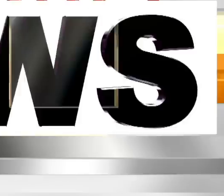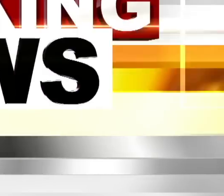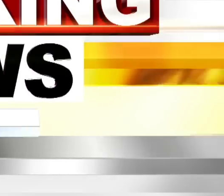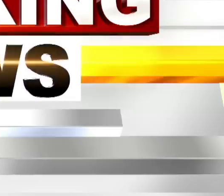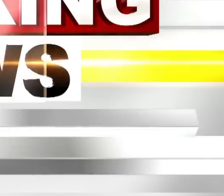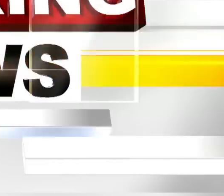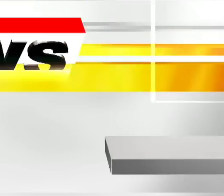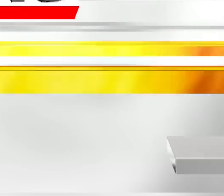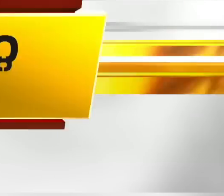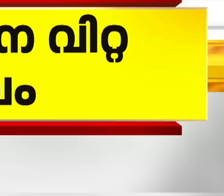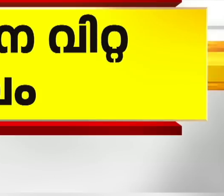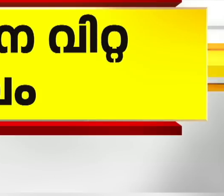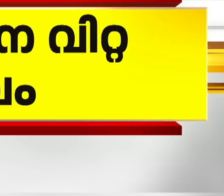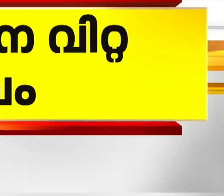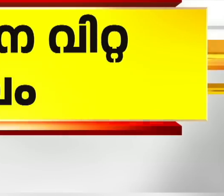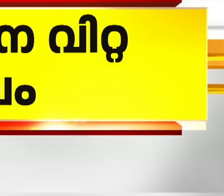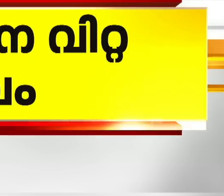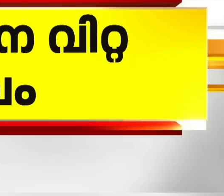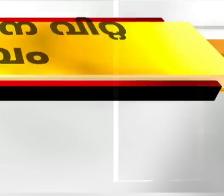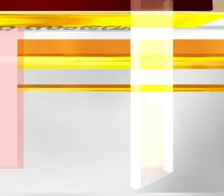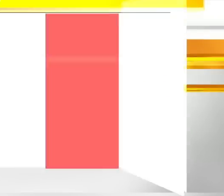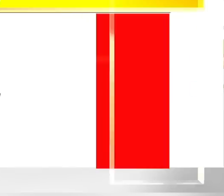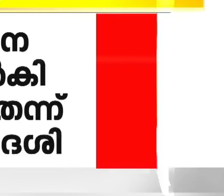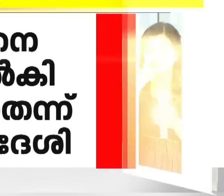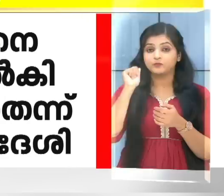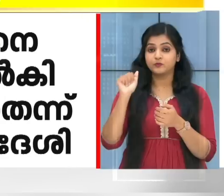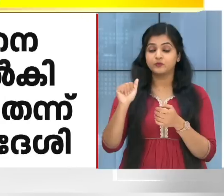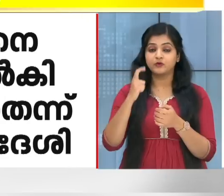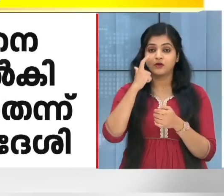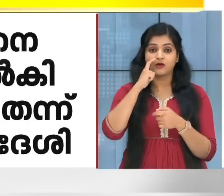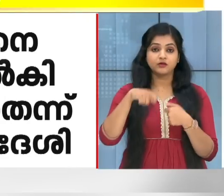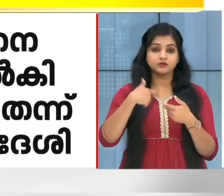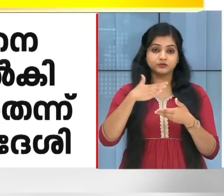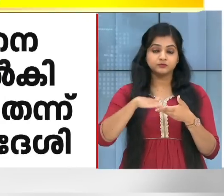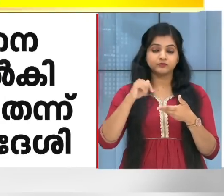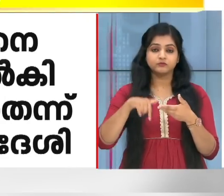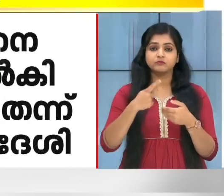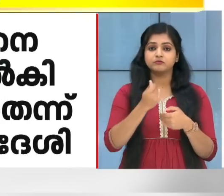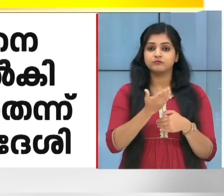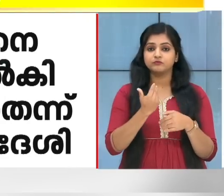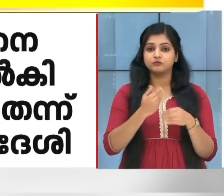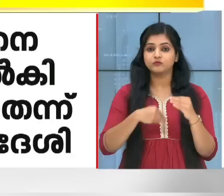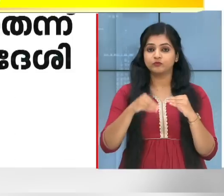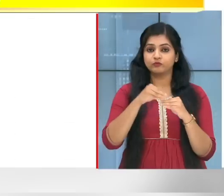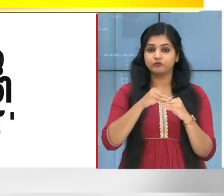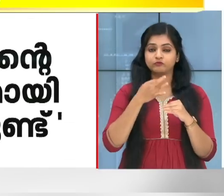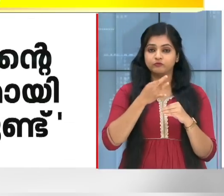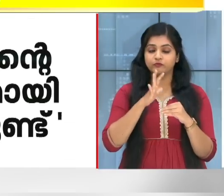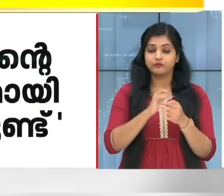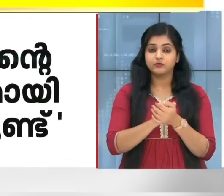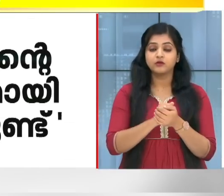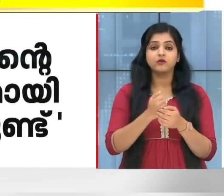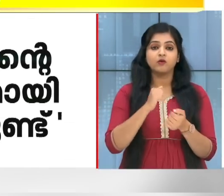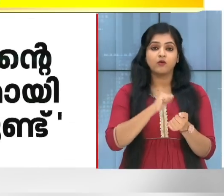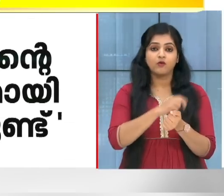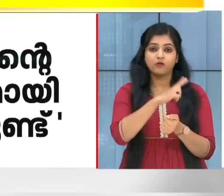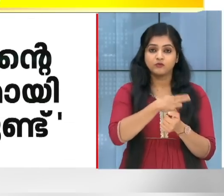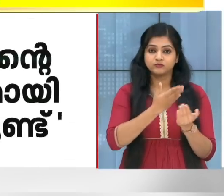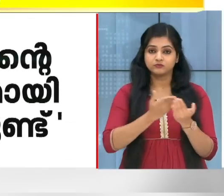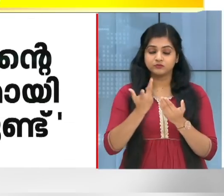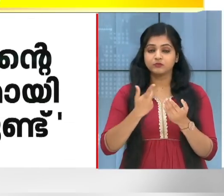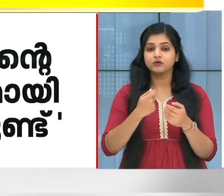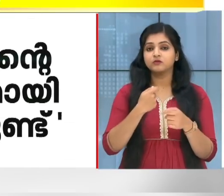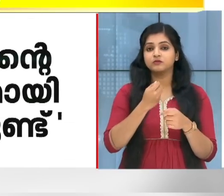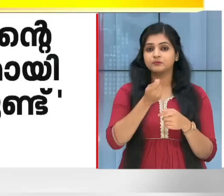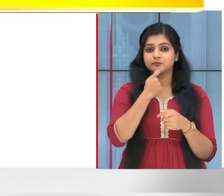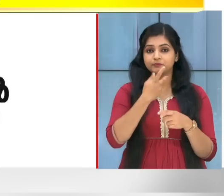കൊടുത്ത്. അത് അവളെ ഭർത്താവ് കുറേയൊക്കെ നിർബന്ധിച്ചപ്പോഴാണ് കുറച്ച് പൈസ കൊടുത്തത്. പിന്നെ ചികിത്സയ്ക്കും മരുന്നിനും അതിനൊക്കെ ആയിട്ടാണ് കുറച്ച് പൈസ കൊടുത്തത്. അങ്ങനെയാണ്